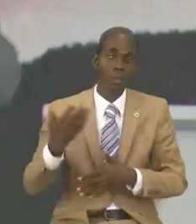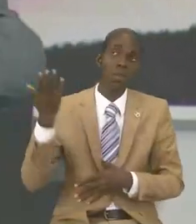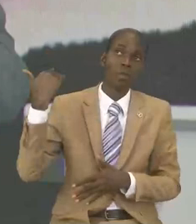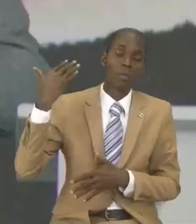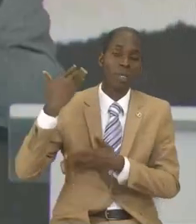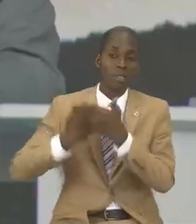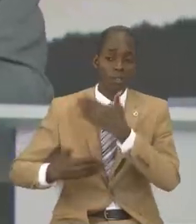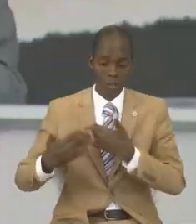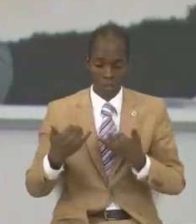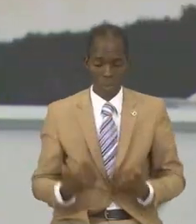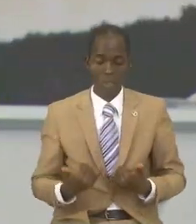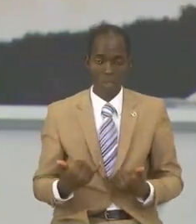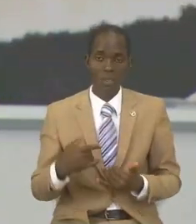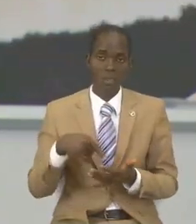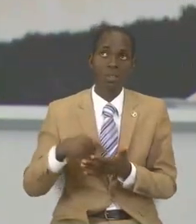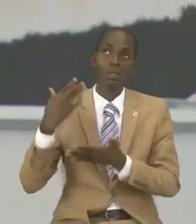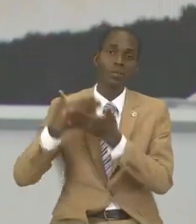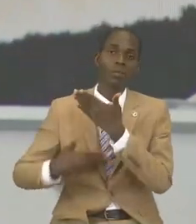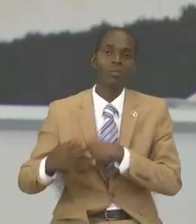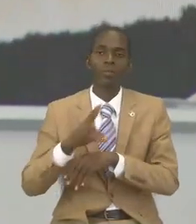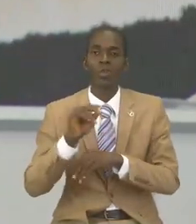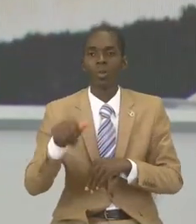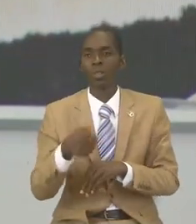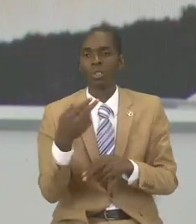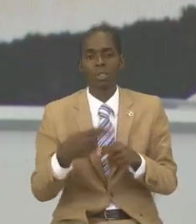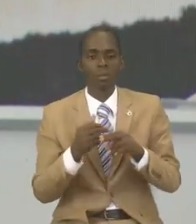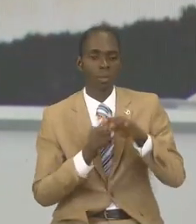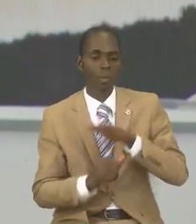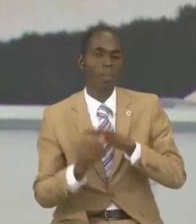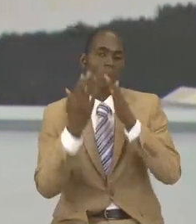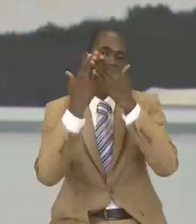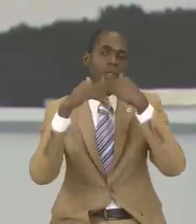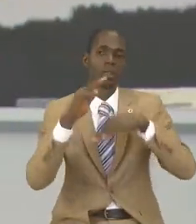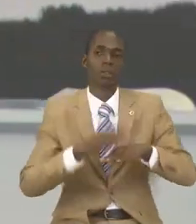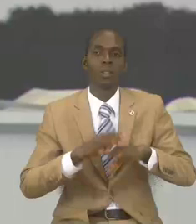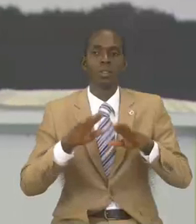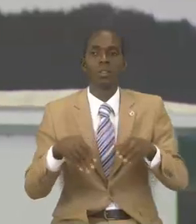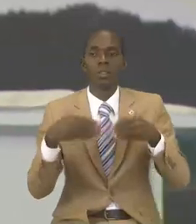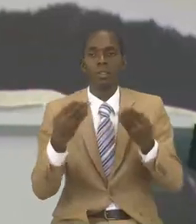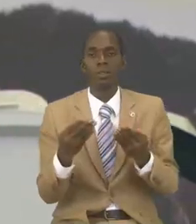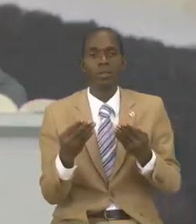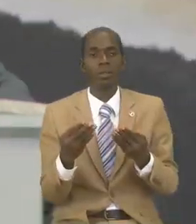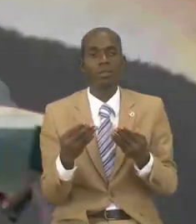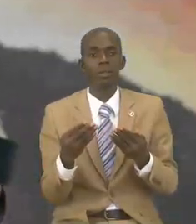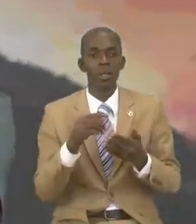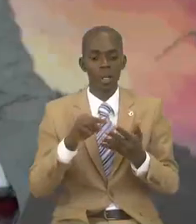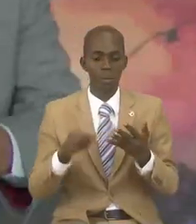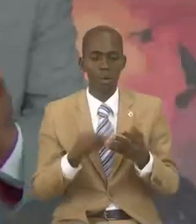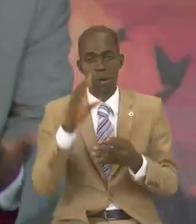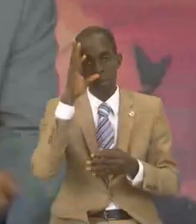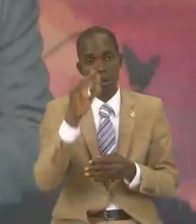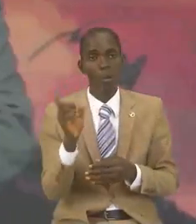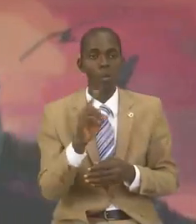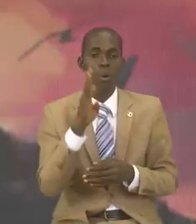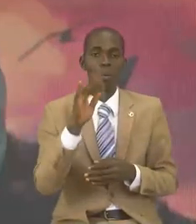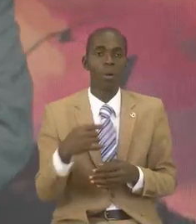génération, aucun autre nom sous le ciel donné parmi les hommes par